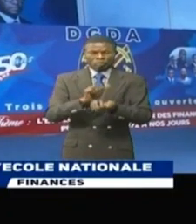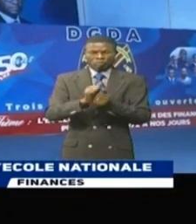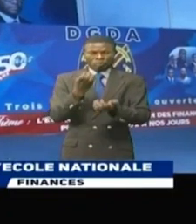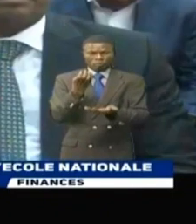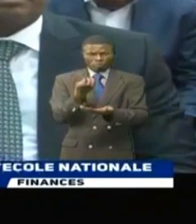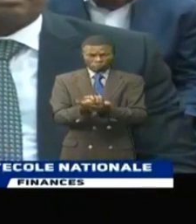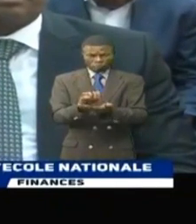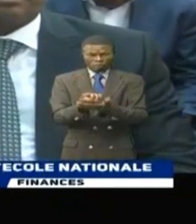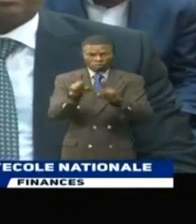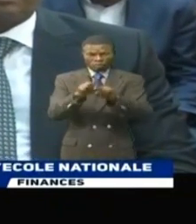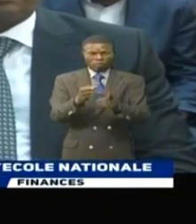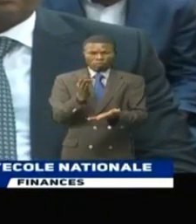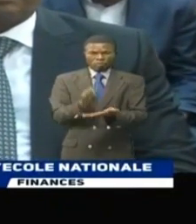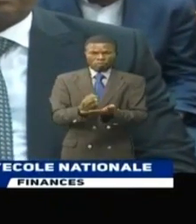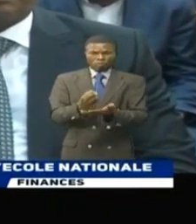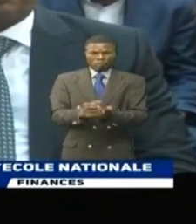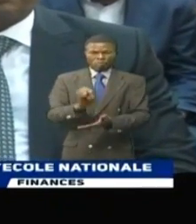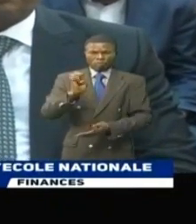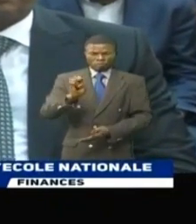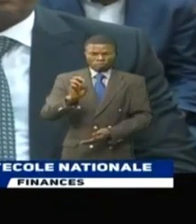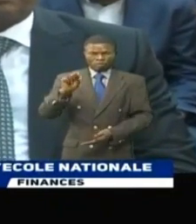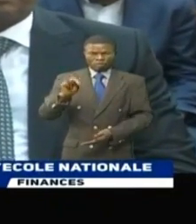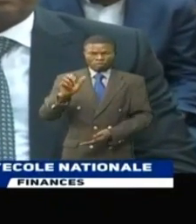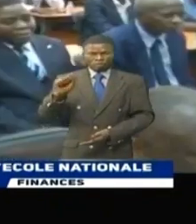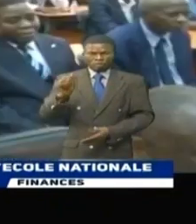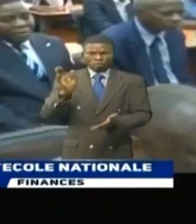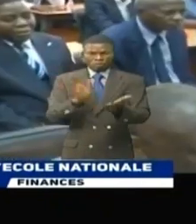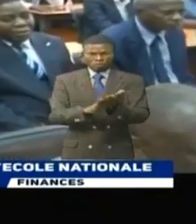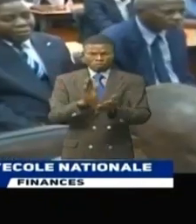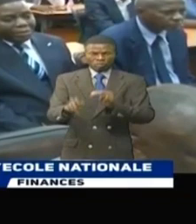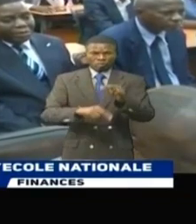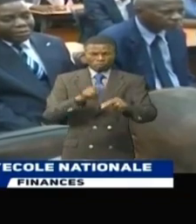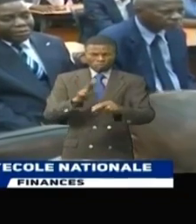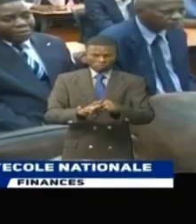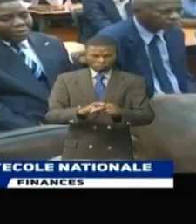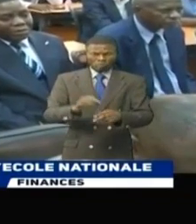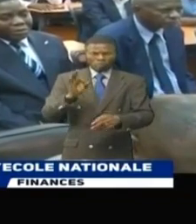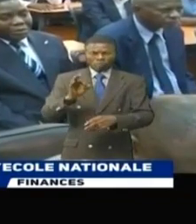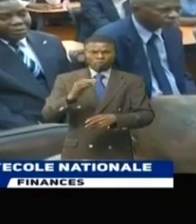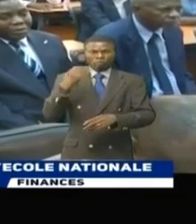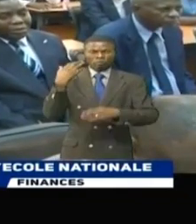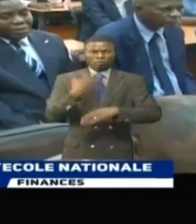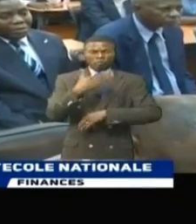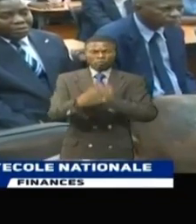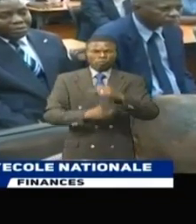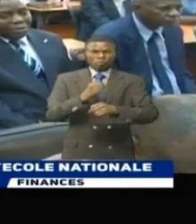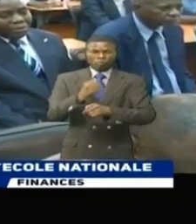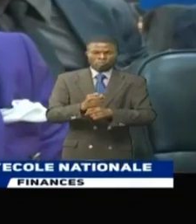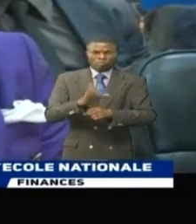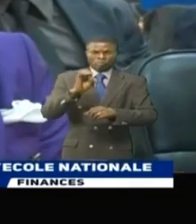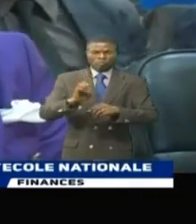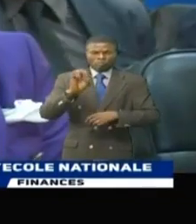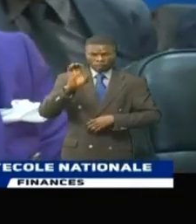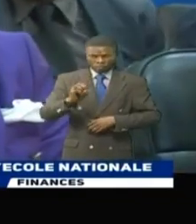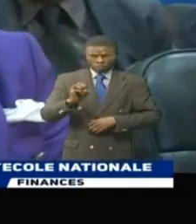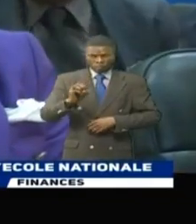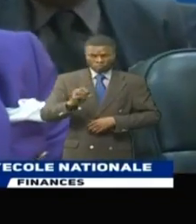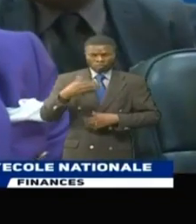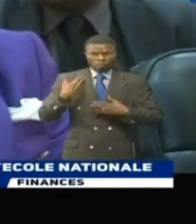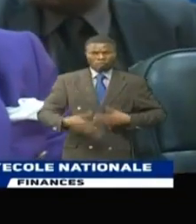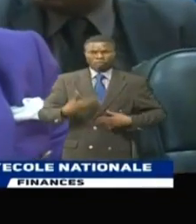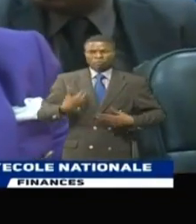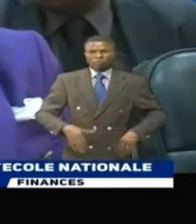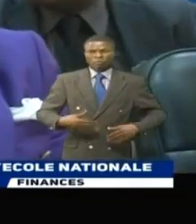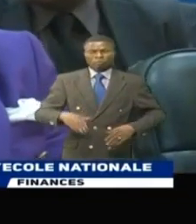financier. L'ENF, École nationale des finances, est aujourd'hui cinquantenaire. Une célébration qui a drainé du monde malgré